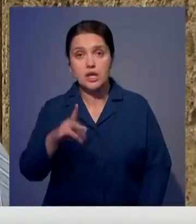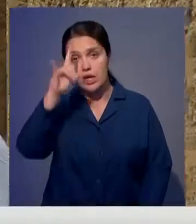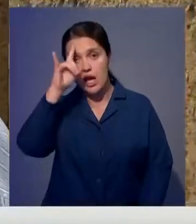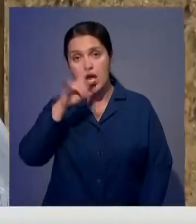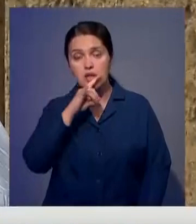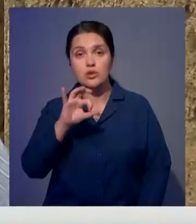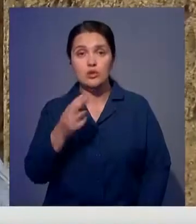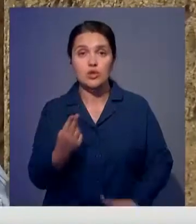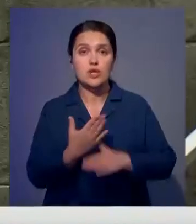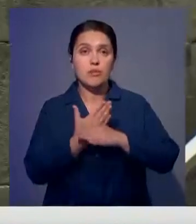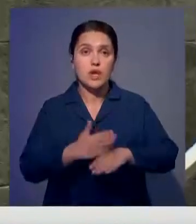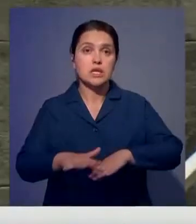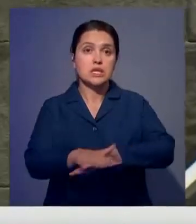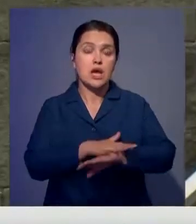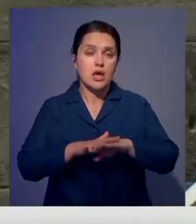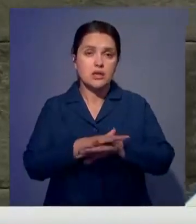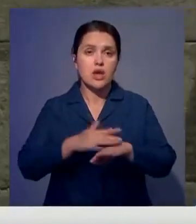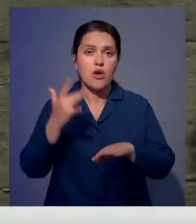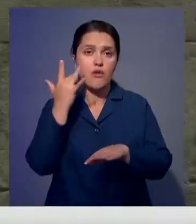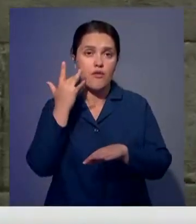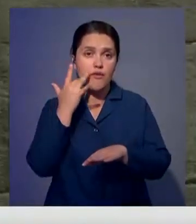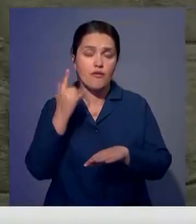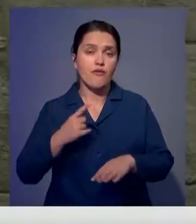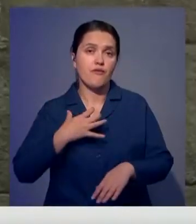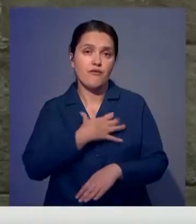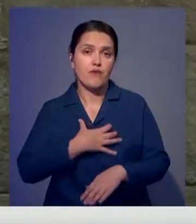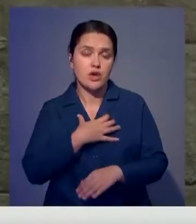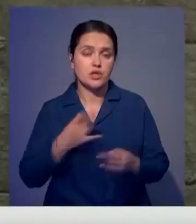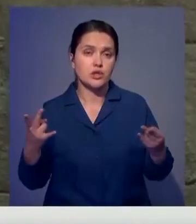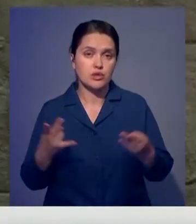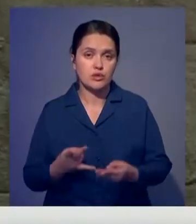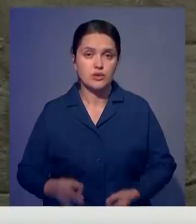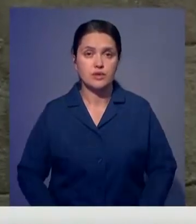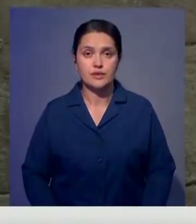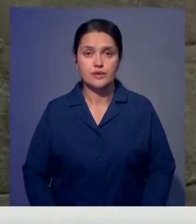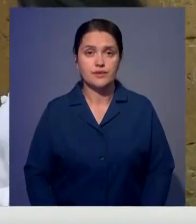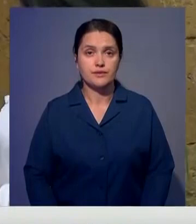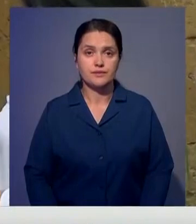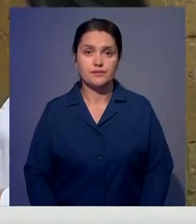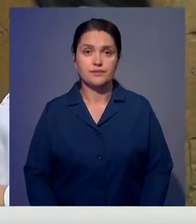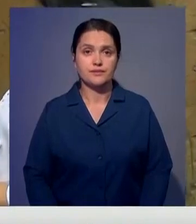вопрос социальной поддержки населения – неразовое явление, и это весьма важно.